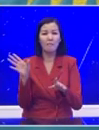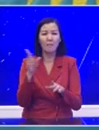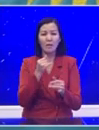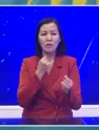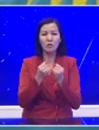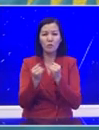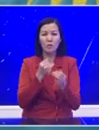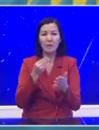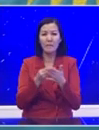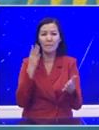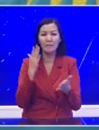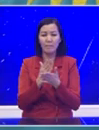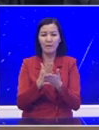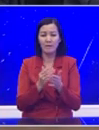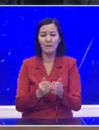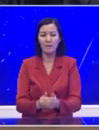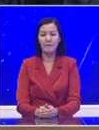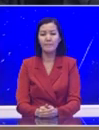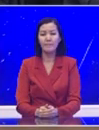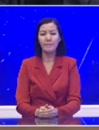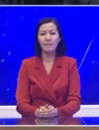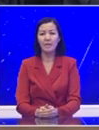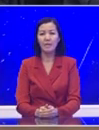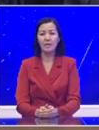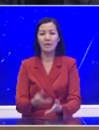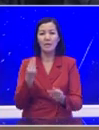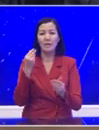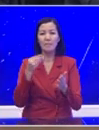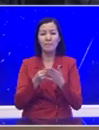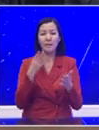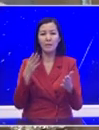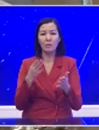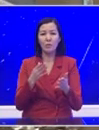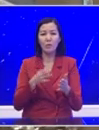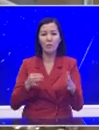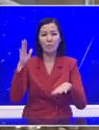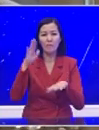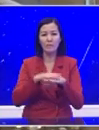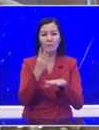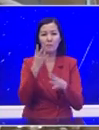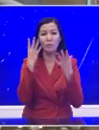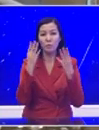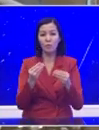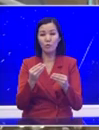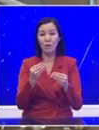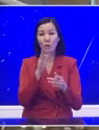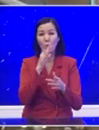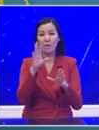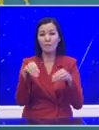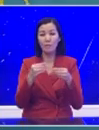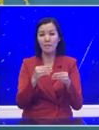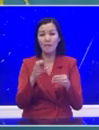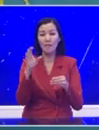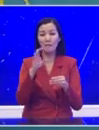Ты, Райымбек, екеуің хуже всех. Өңір бойынша жөнсіз бағаны тезге салуға Амандық Баталов 4 күн мерзім берді. Сәрсенбіде нәтижесін